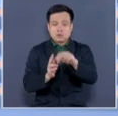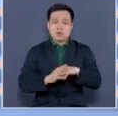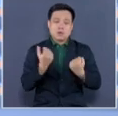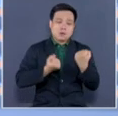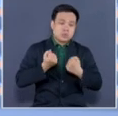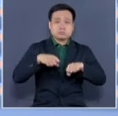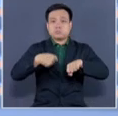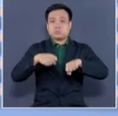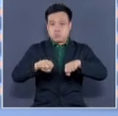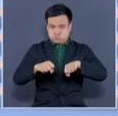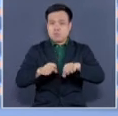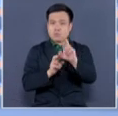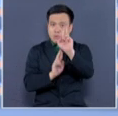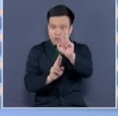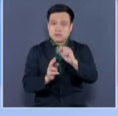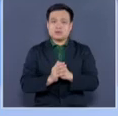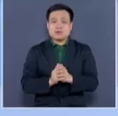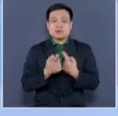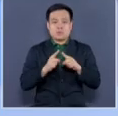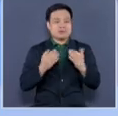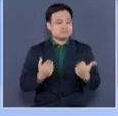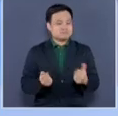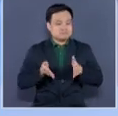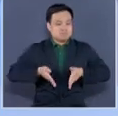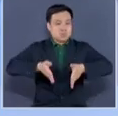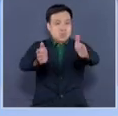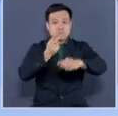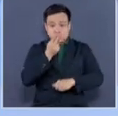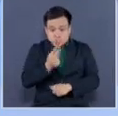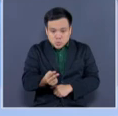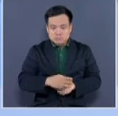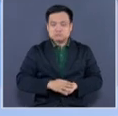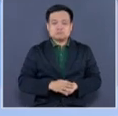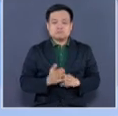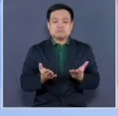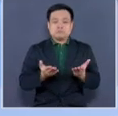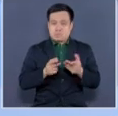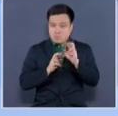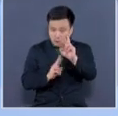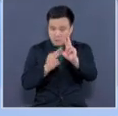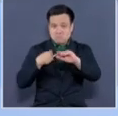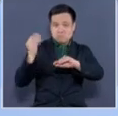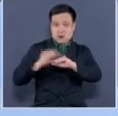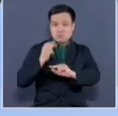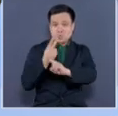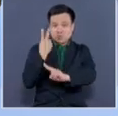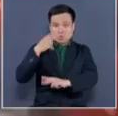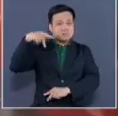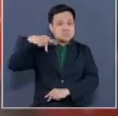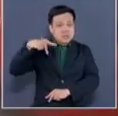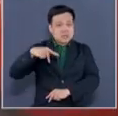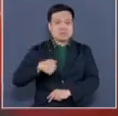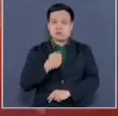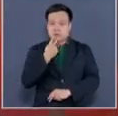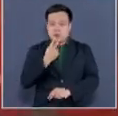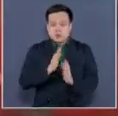จะพาไปดูถนนเส้นหนึ่งที่บอกเลยว่าแม้ฝนไม่ตกเนี่ยก็ต้องระมัดระวังเป็นพิเศษค่ะชาวเน็ตเขายกให้เป็นถนนเส้นที่ต้องสว